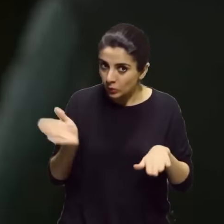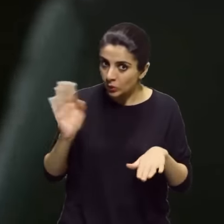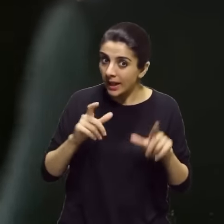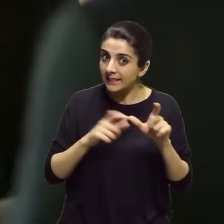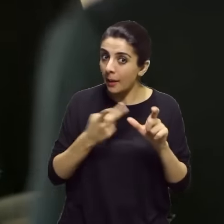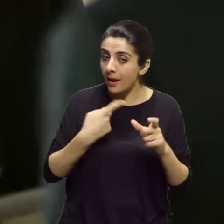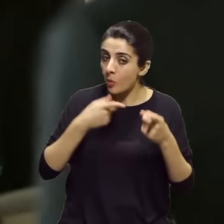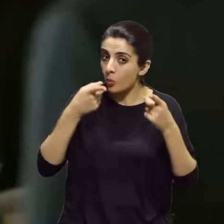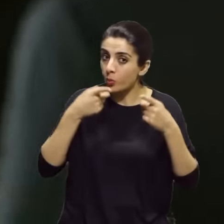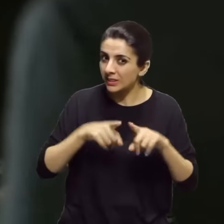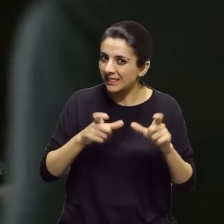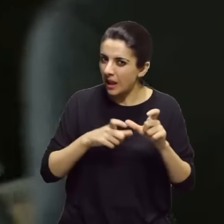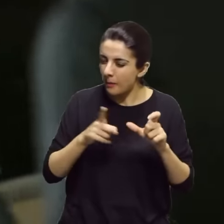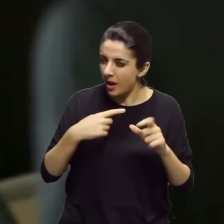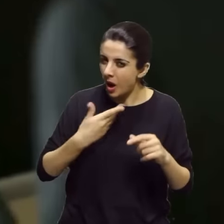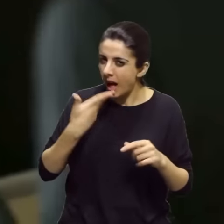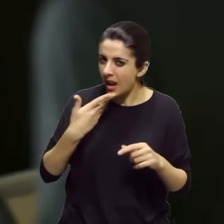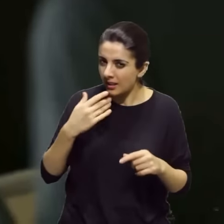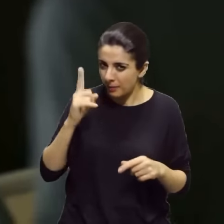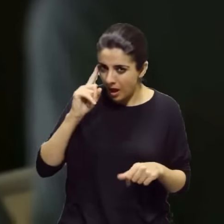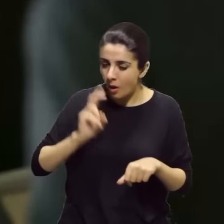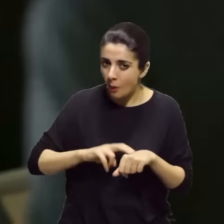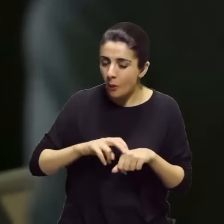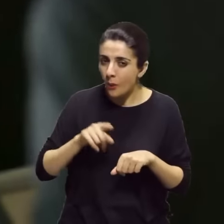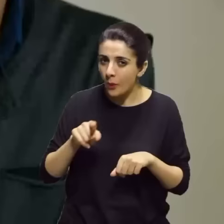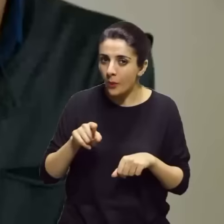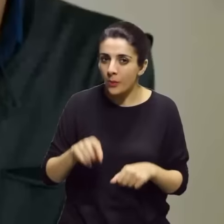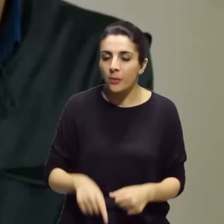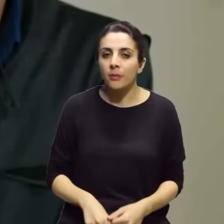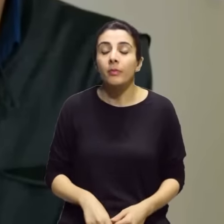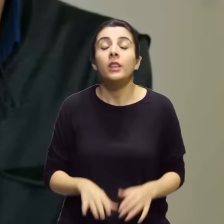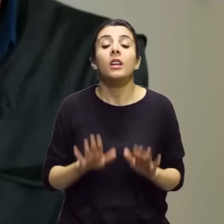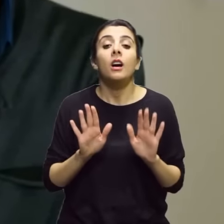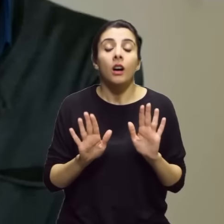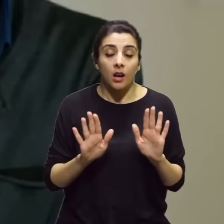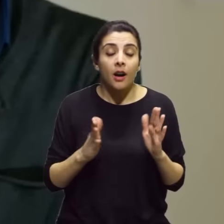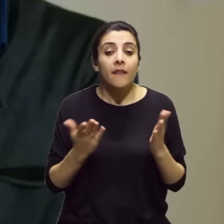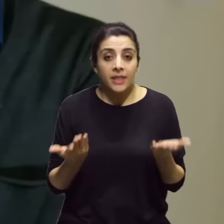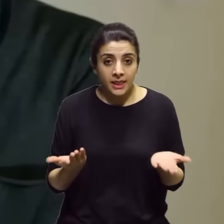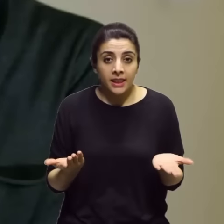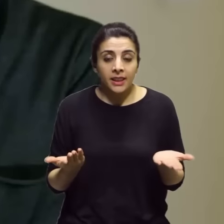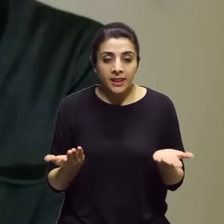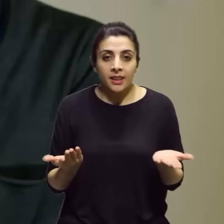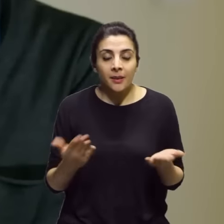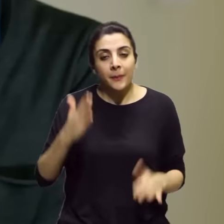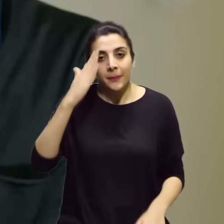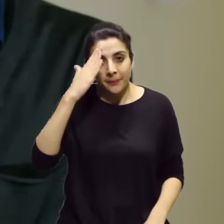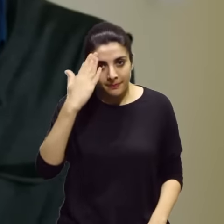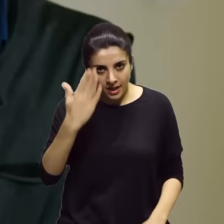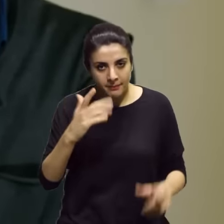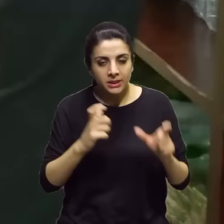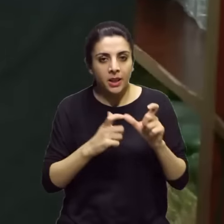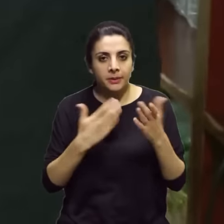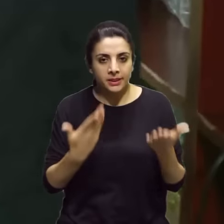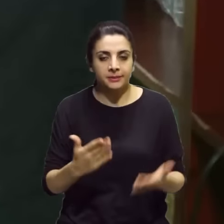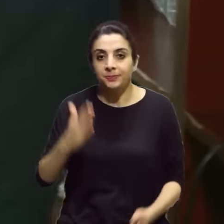Sonra Sabri ile buluştum. Sabri hani bahsetmiştim ya. Hı, evet. Merhaba